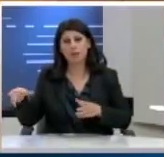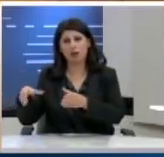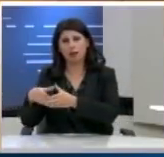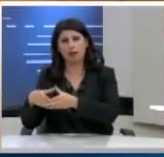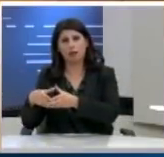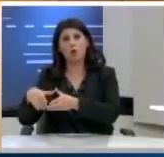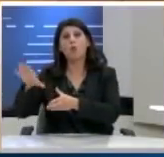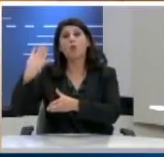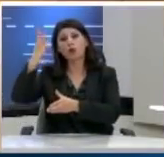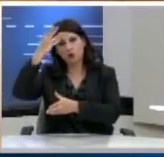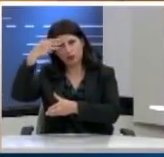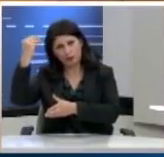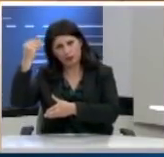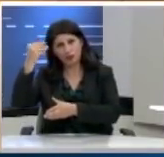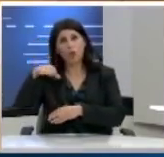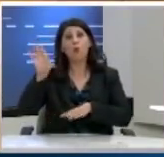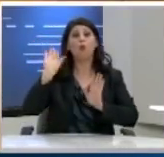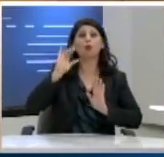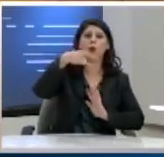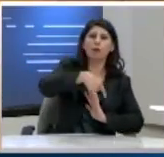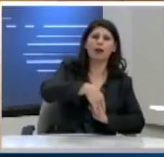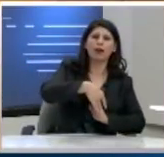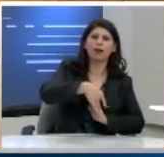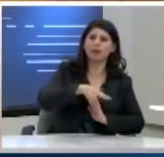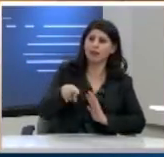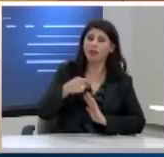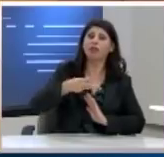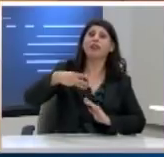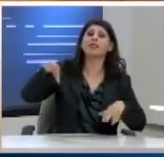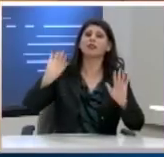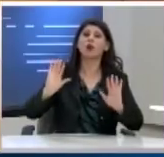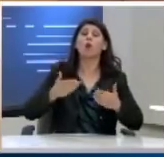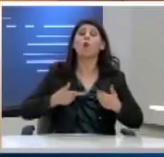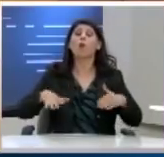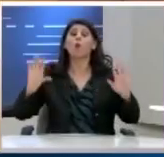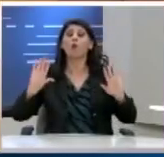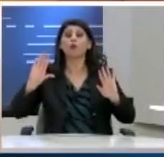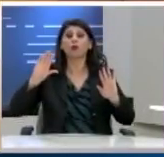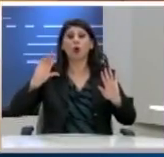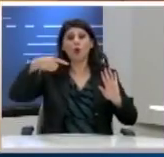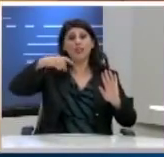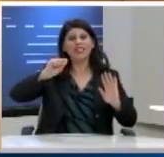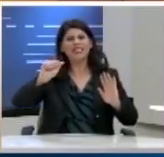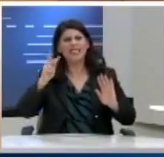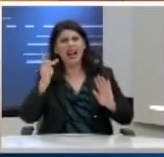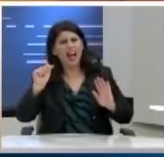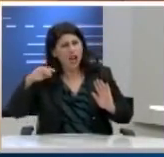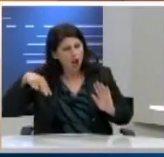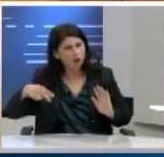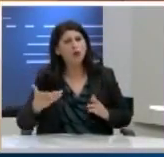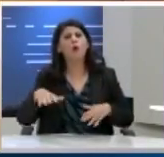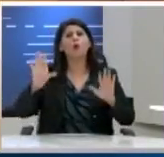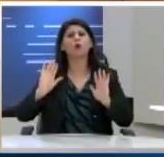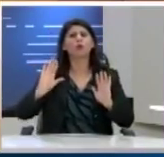ούτε ο Τσίπρας ούτε ο Πολάκης είναι ΣΥΡΙΖΑ. Ούτε ο Τσακαλώτος, ούτε ο Δραγουσάκης, ούτε ο